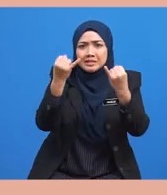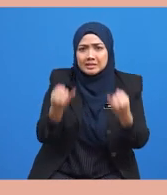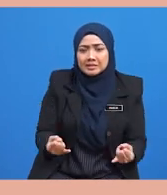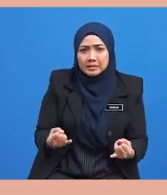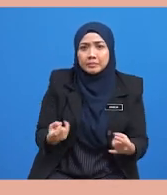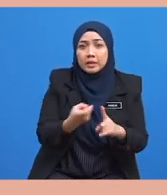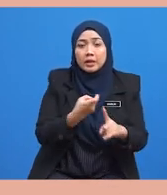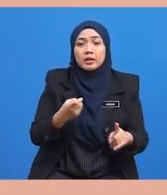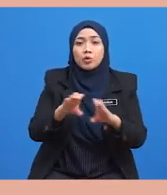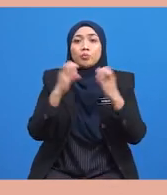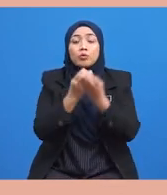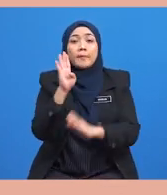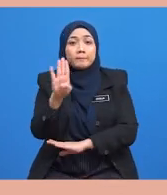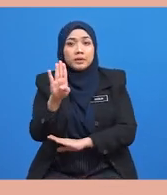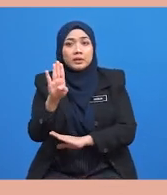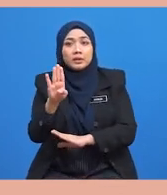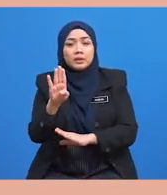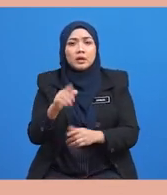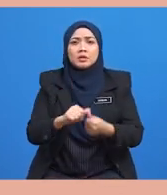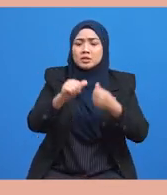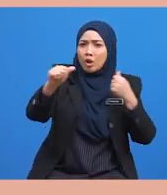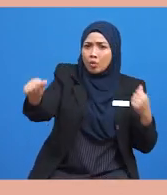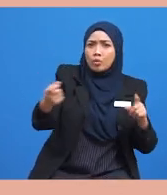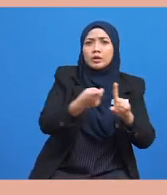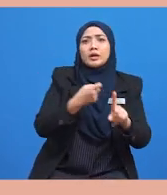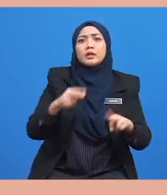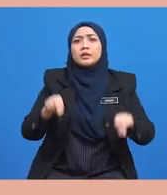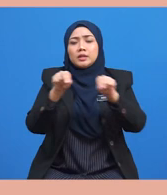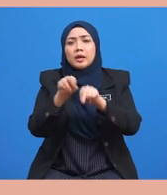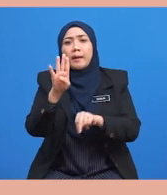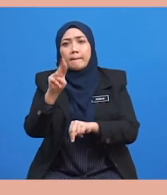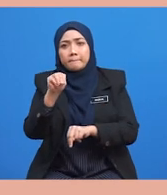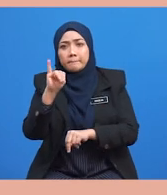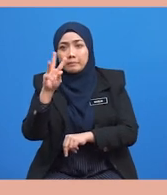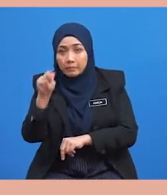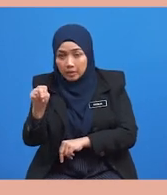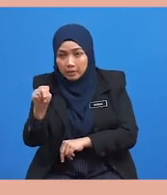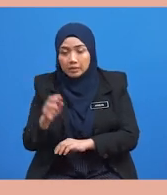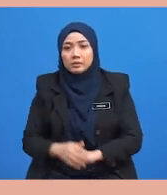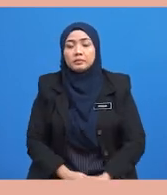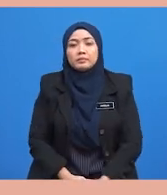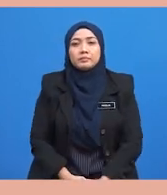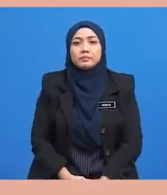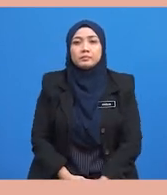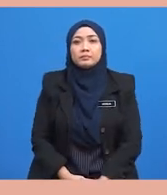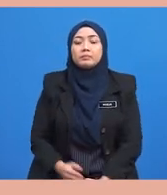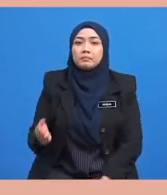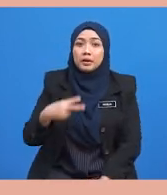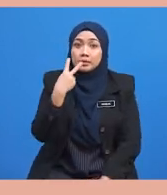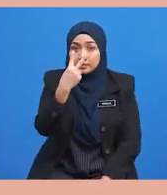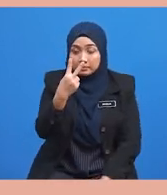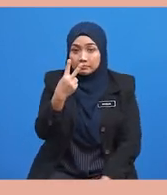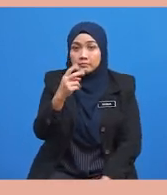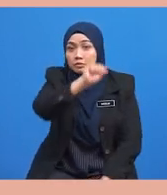B diserakkan lebih jauh daripada nilai min jisim pasukan tersebut. Mari kita lihat